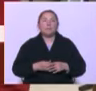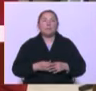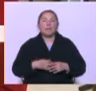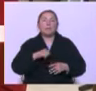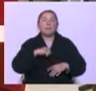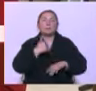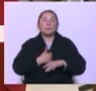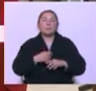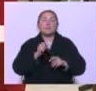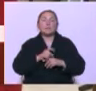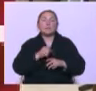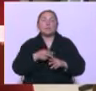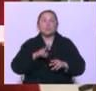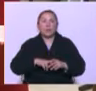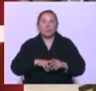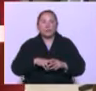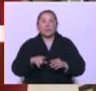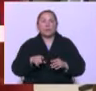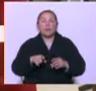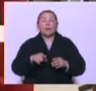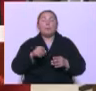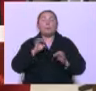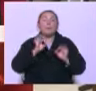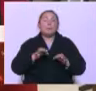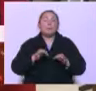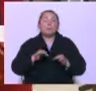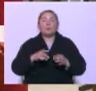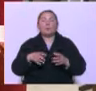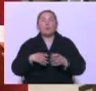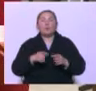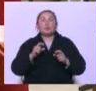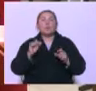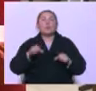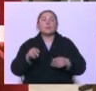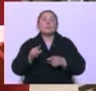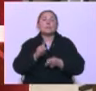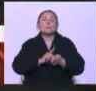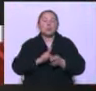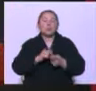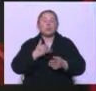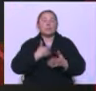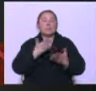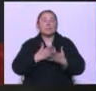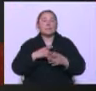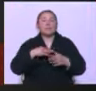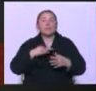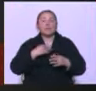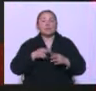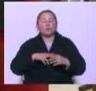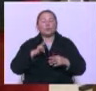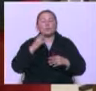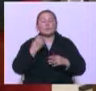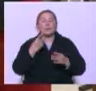Основная задача – производить новые вещи из старых, править их и пропагандировать в обществе, что все можно исправить. У нас много вещей сделаны в национальном